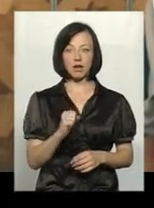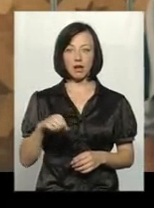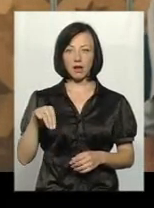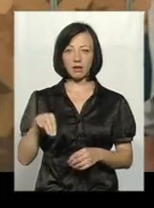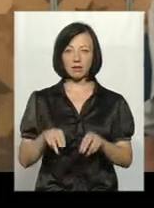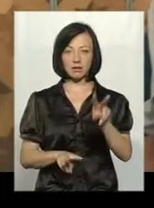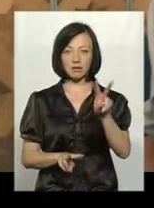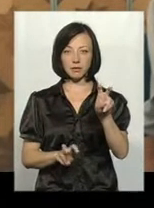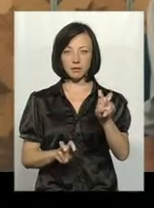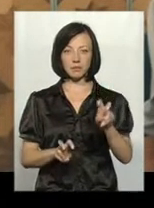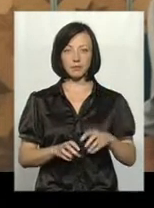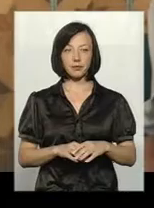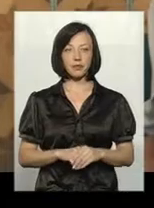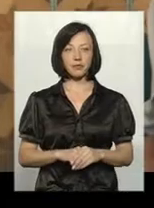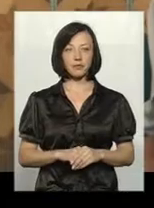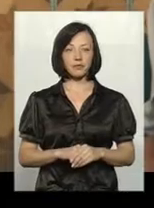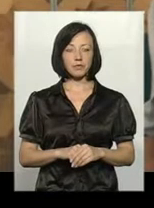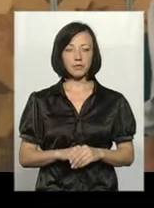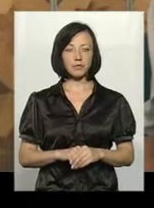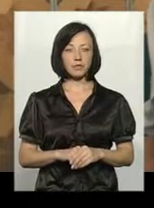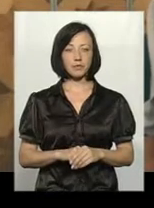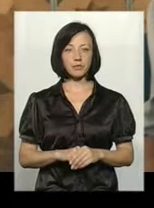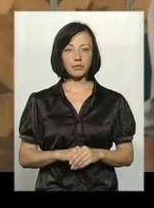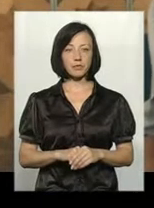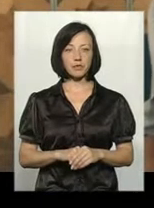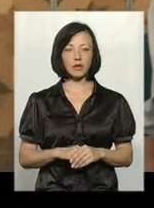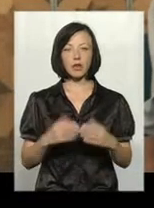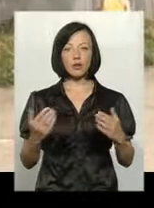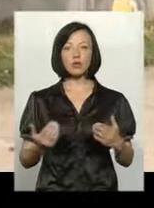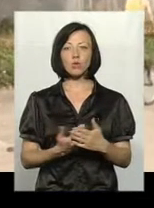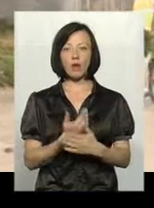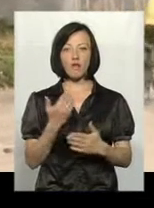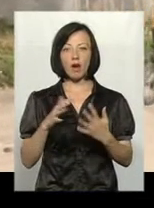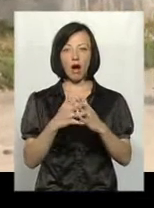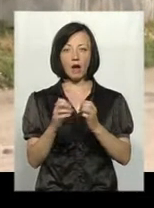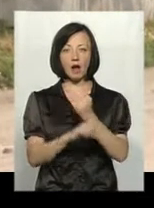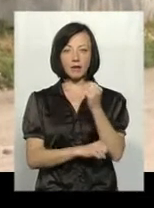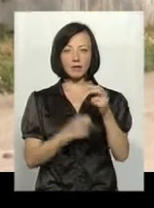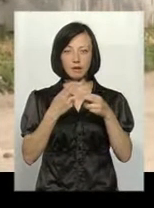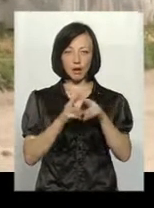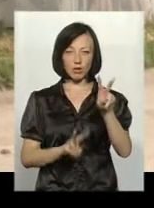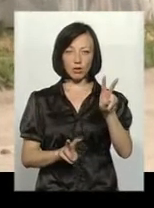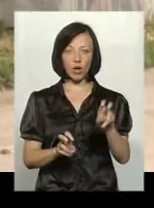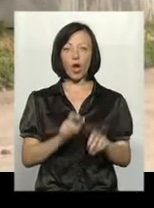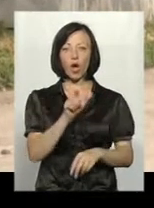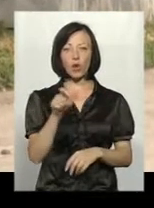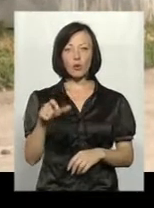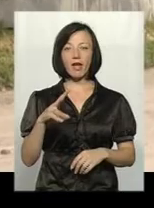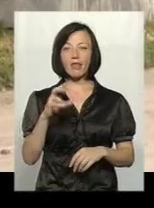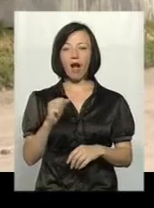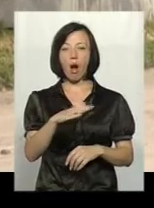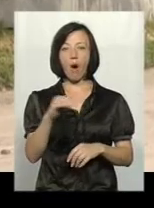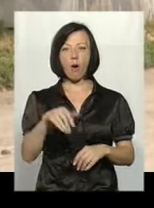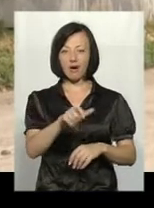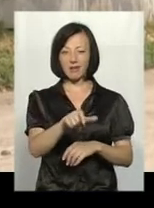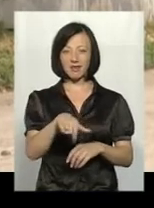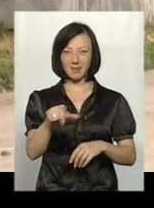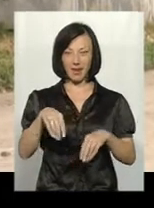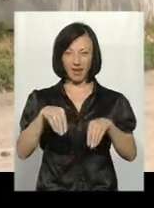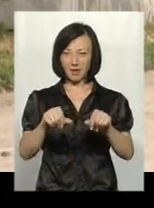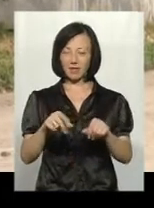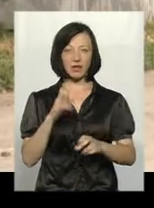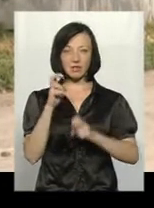товариство з обмеженою відповідальністю, нові аграрні технології. Люди на орендарів не скаржаться. Кажуть, розраховуються вчасно